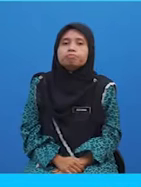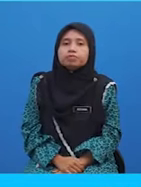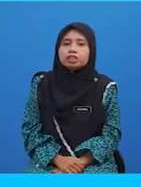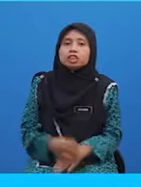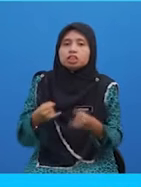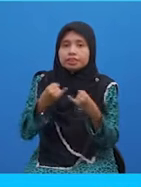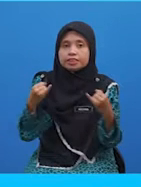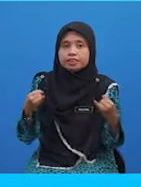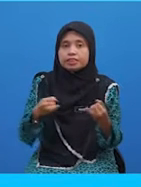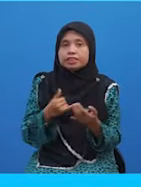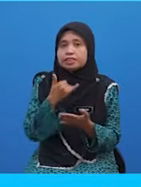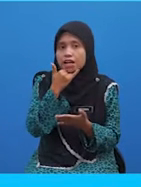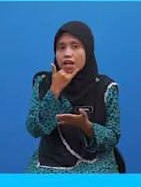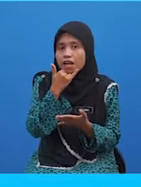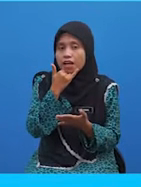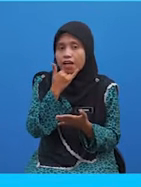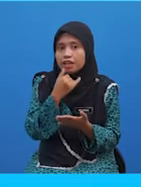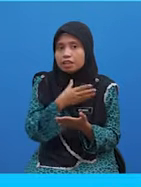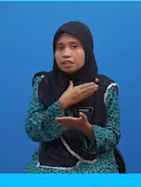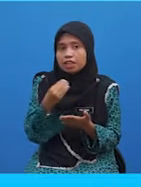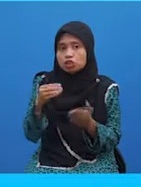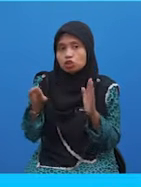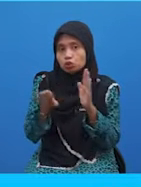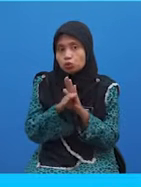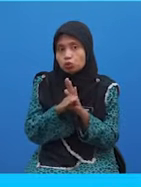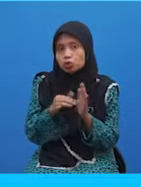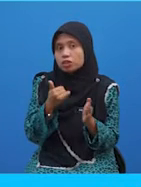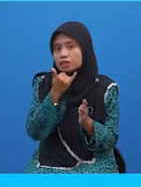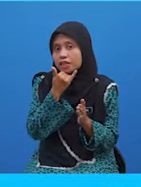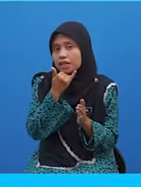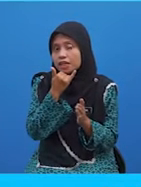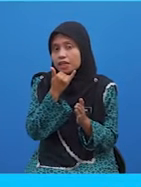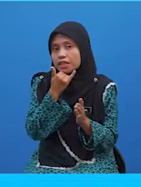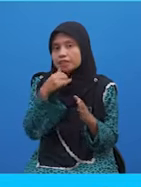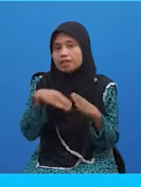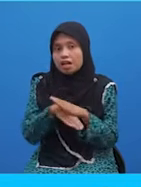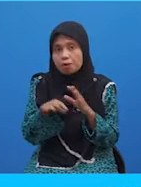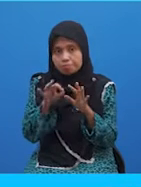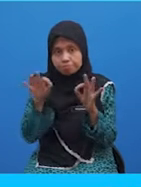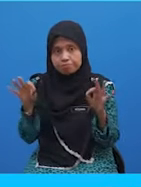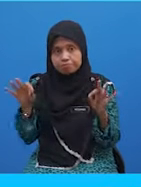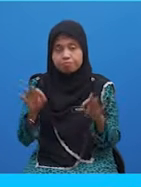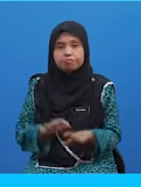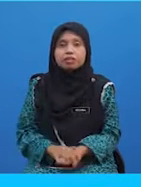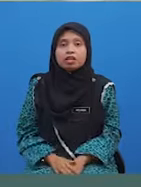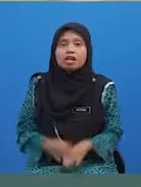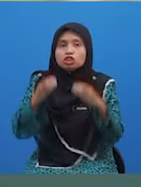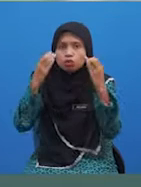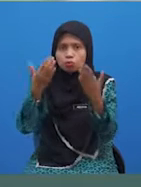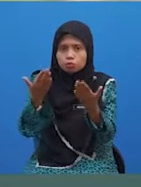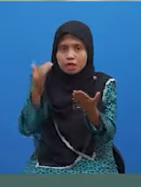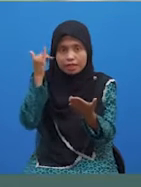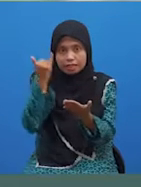bahasa, jenis-jenis kesalahan tata bahasa dan contoh kesalahan tersebut dalam ayat.